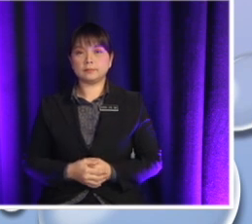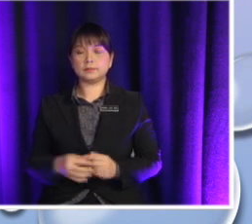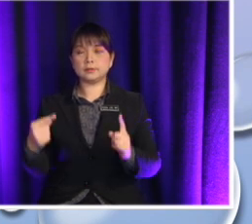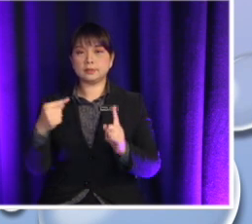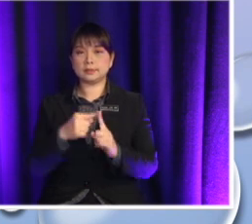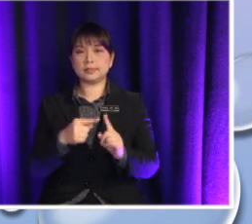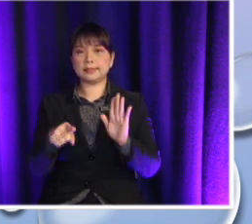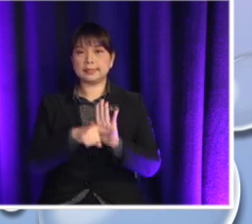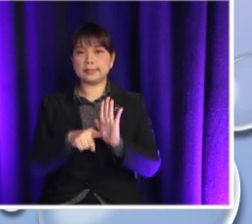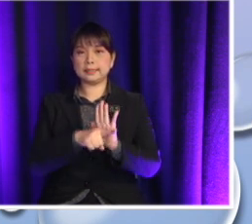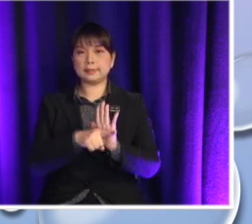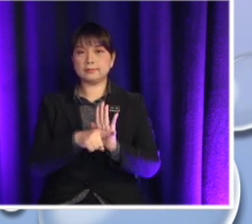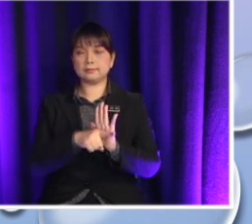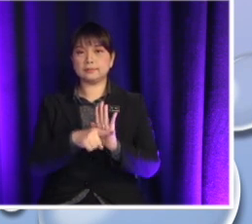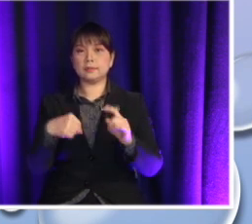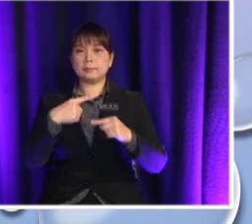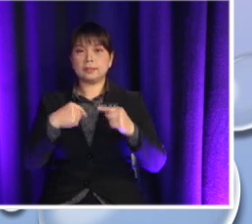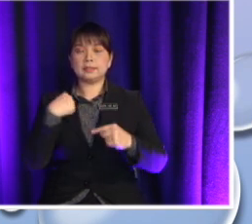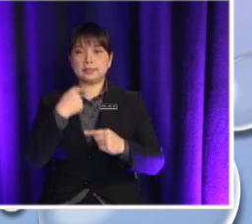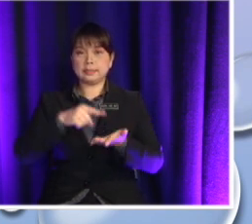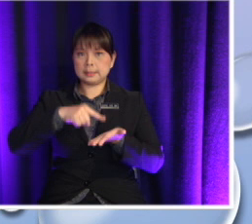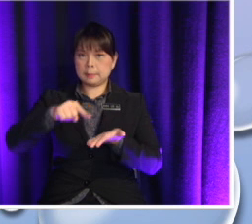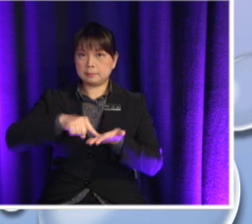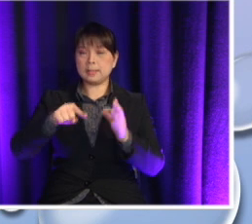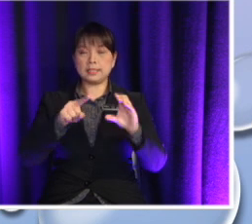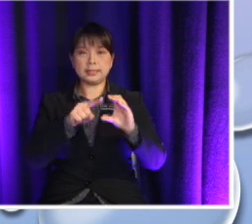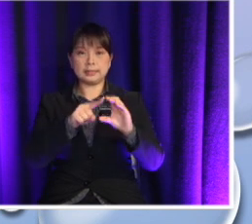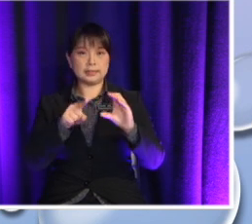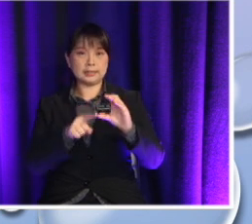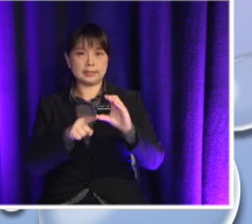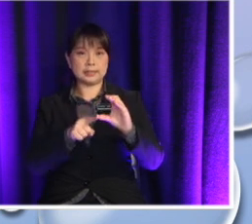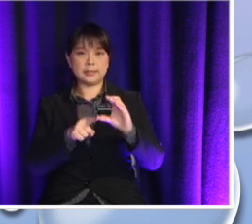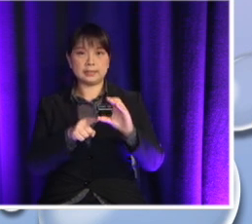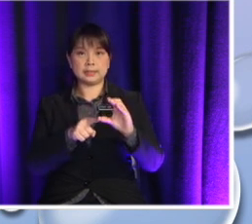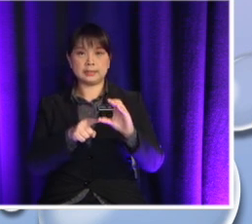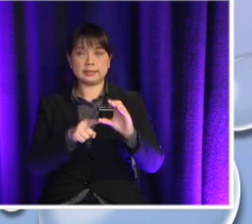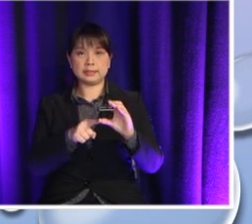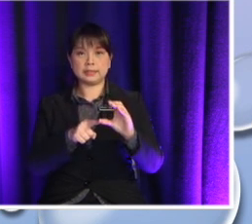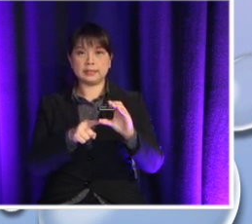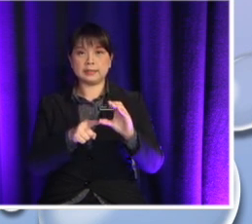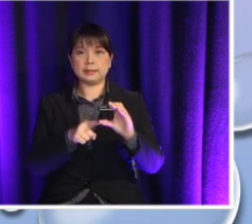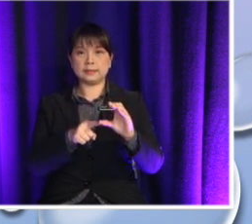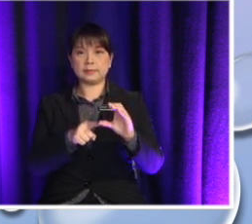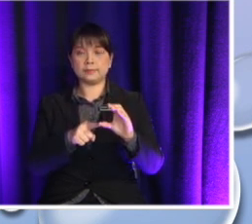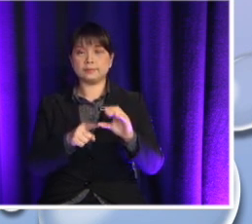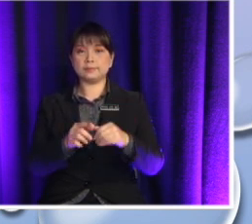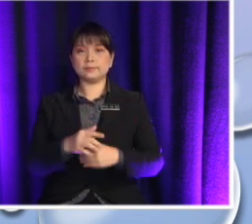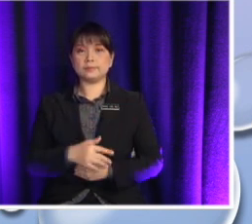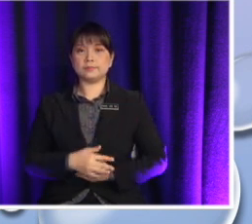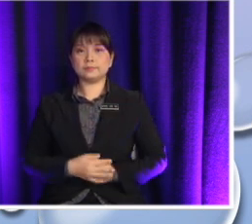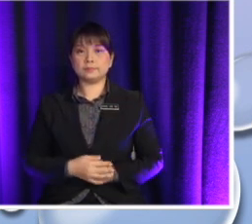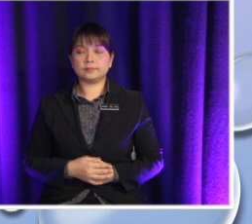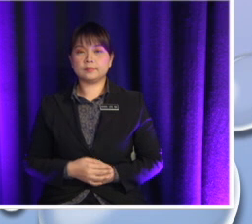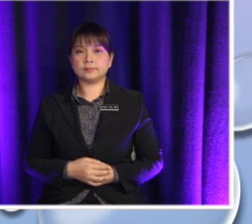negatif tadi sambungan. Jadi bila kita semak litar kita, okey, sini adalah LDR ni tadi dia sambung